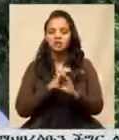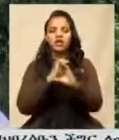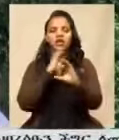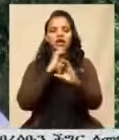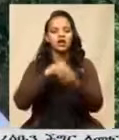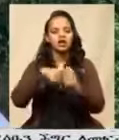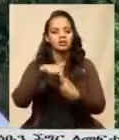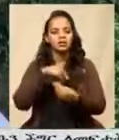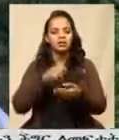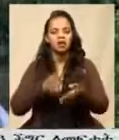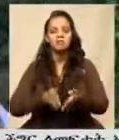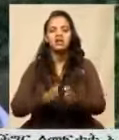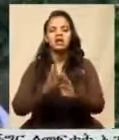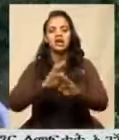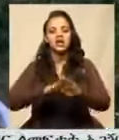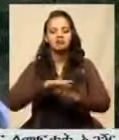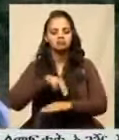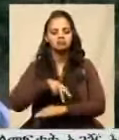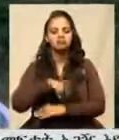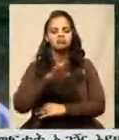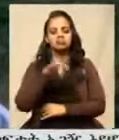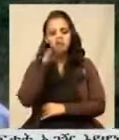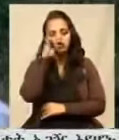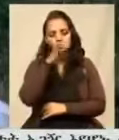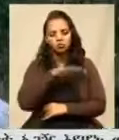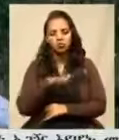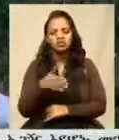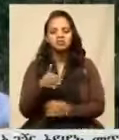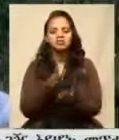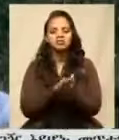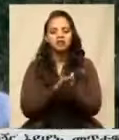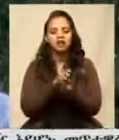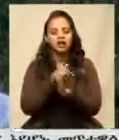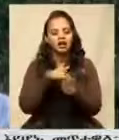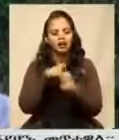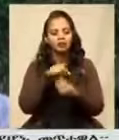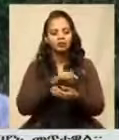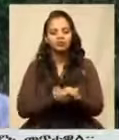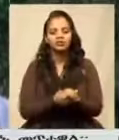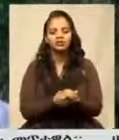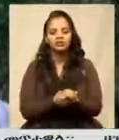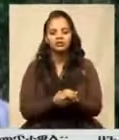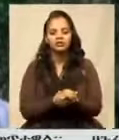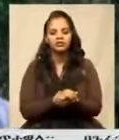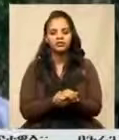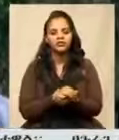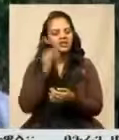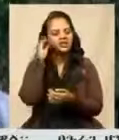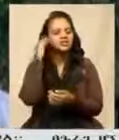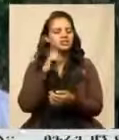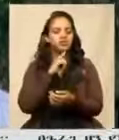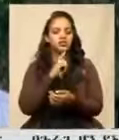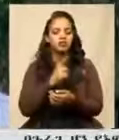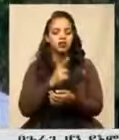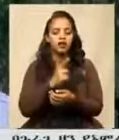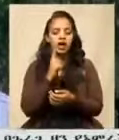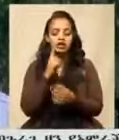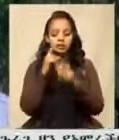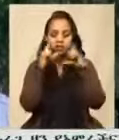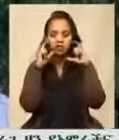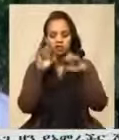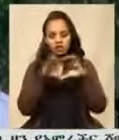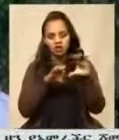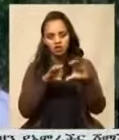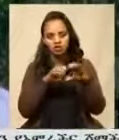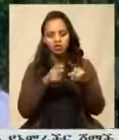አካባቢ መንገድ ሲኬድ የህጻናቶች ትምህርት ቤትም አካባቢ አንዳው የተረሳ ነው የሚመስለኝ። አንዴ ማስኩን